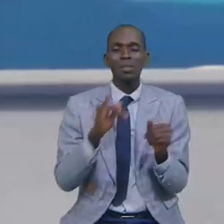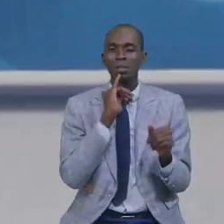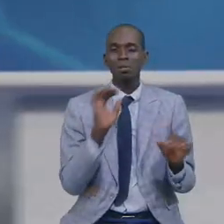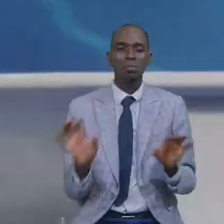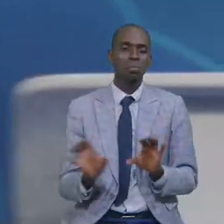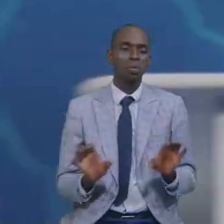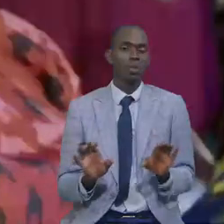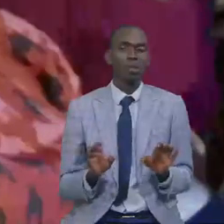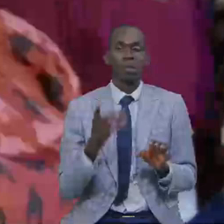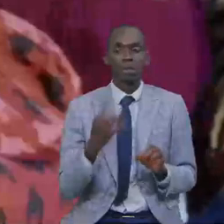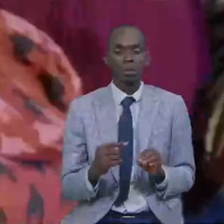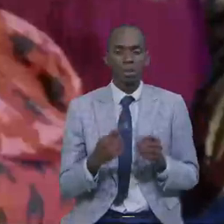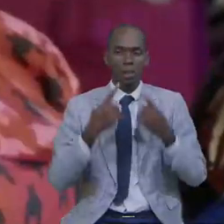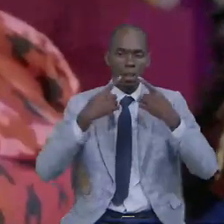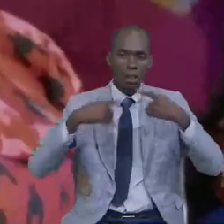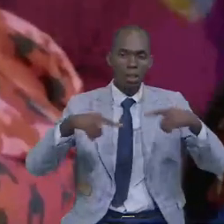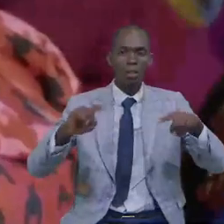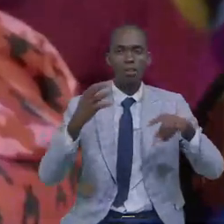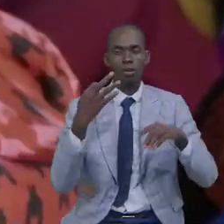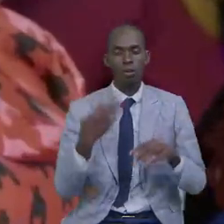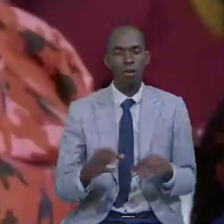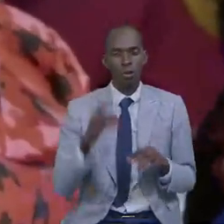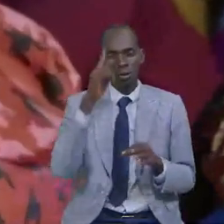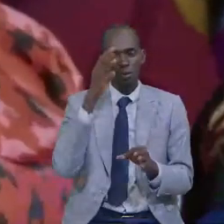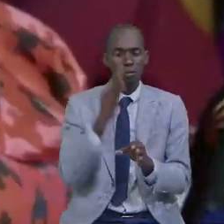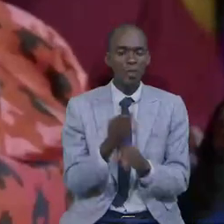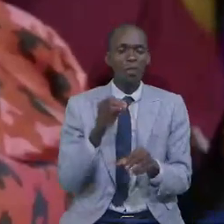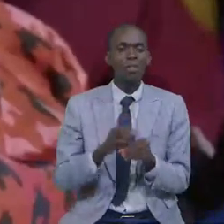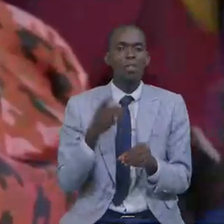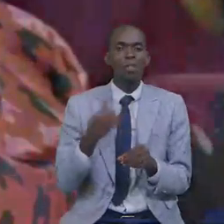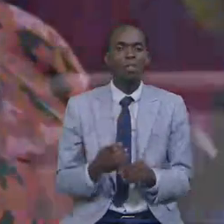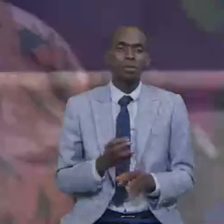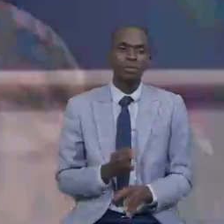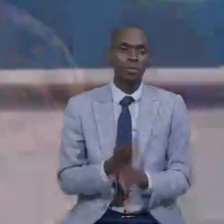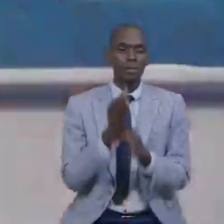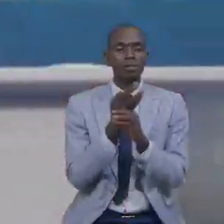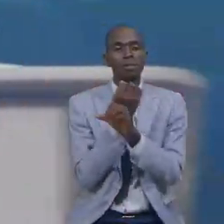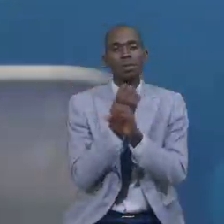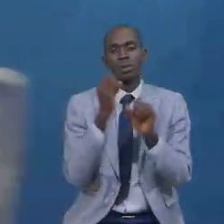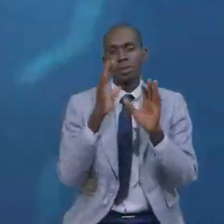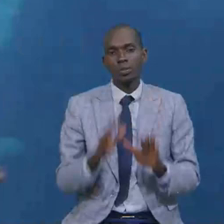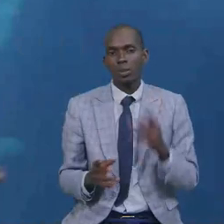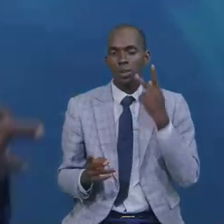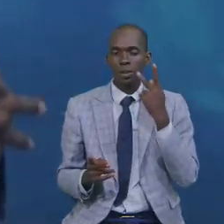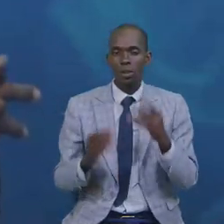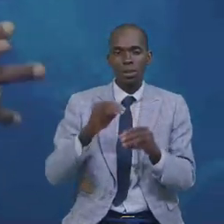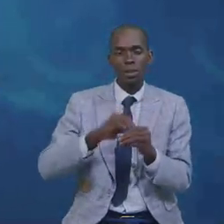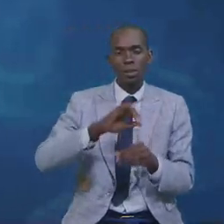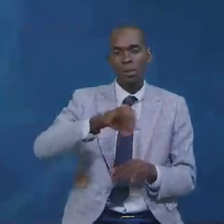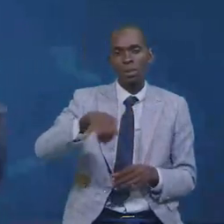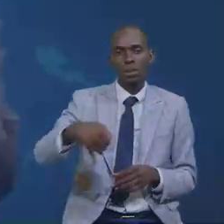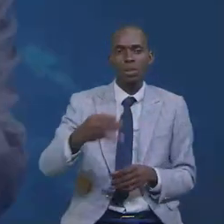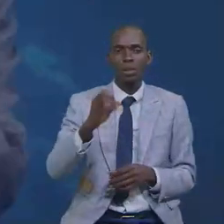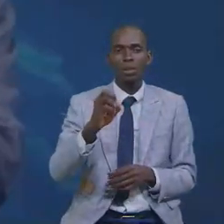est fait la déclaration de foi aux Sauveur fidèle en